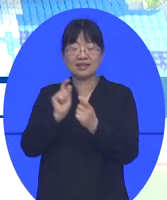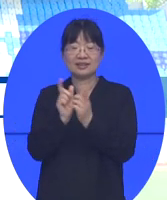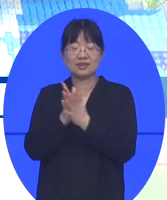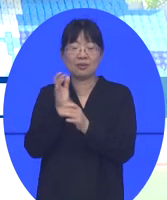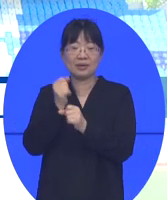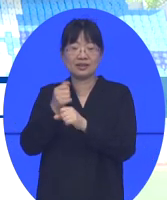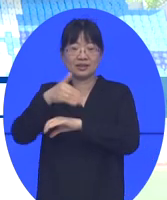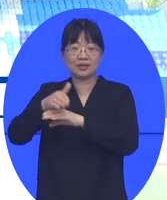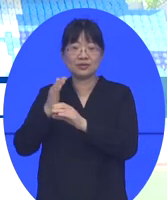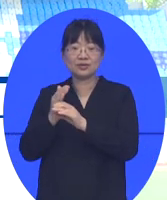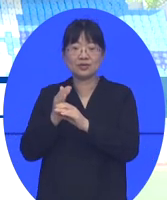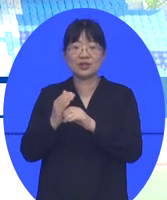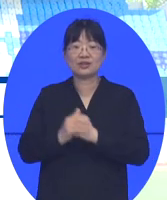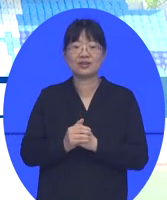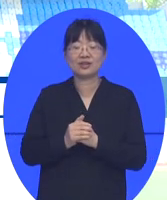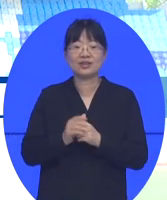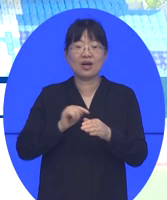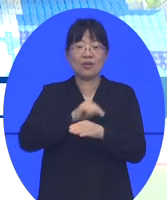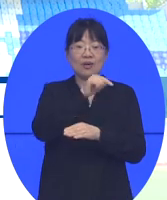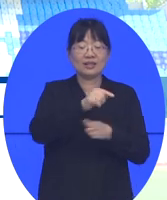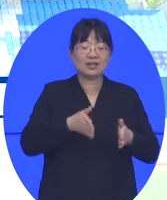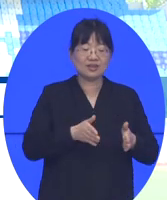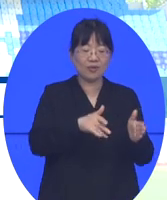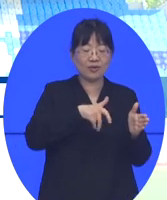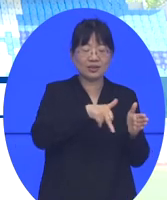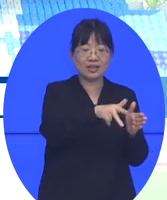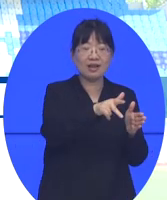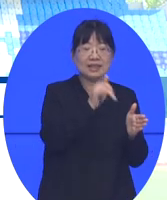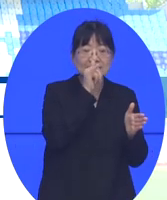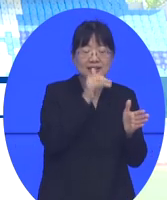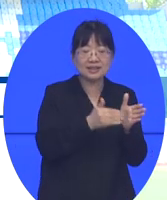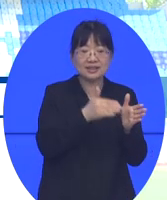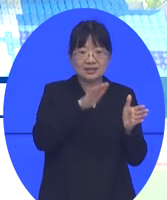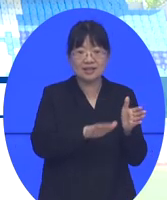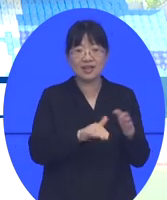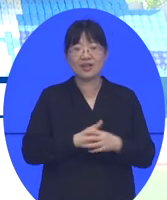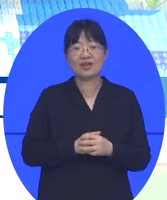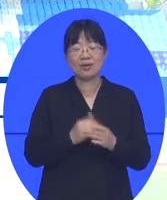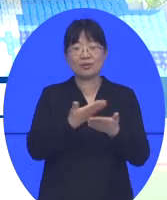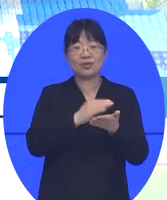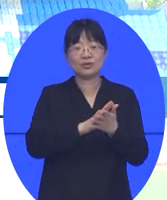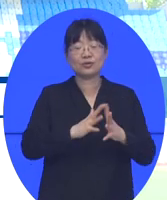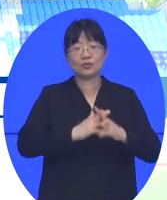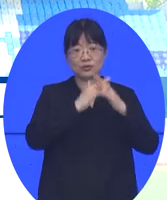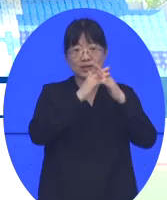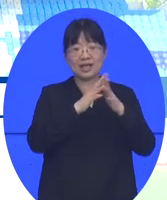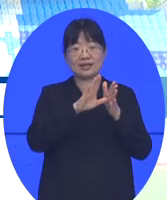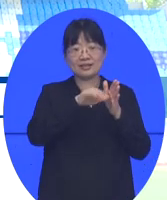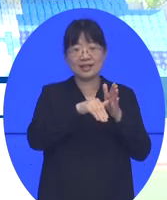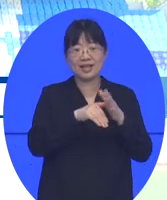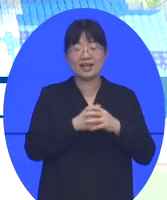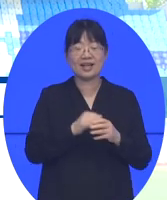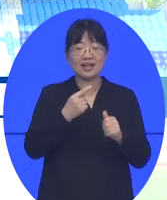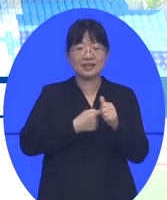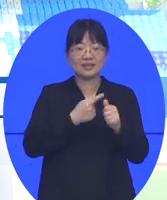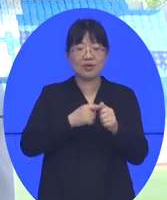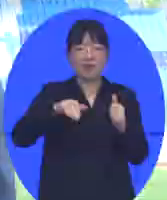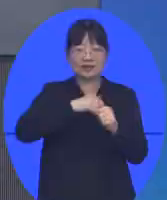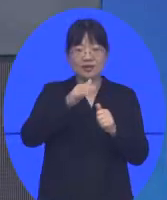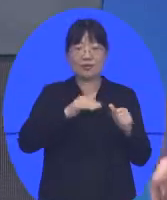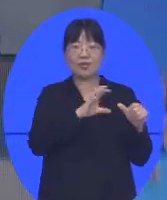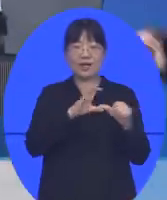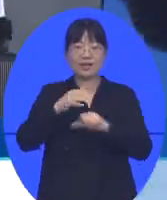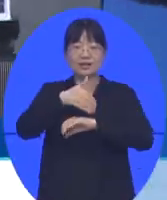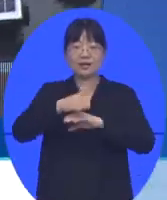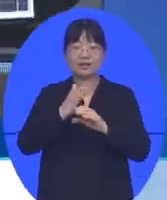예정이고요. 아울러서 이제 주경기장 외곽 보행로가 있는데요. 이 보행로에 보수공사가 시행이 될 때 이것을 친환경 소재로 활용하는